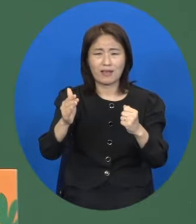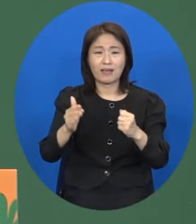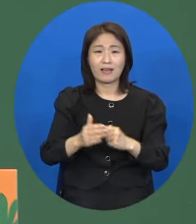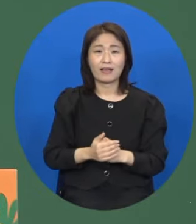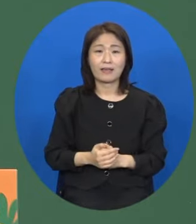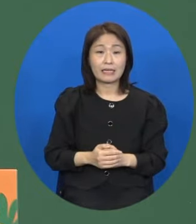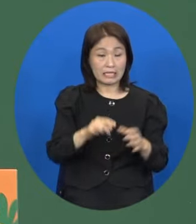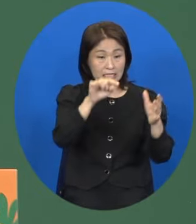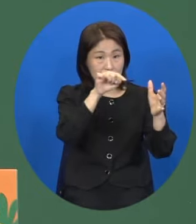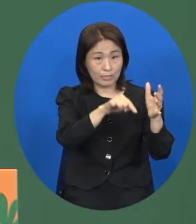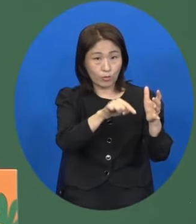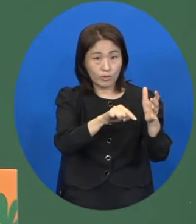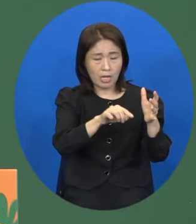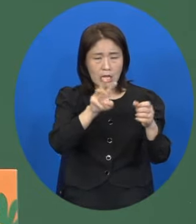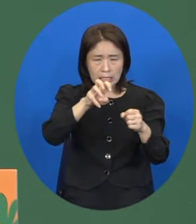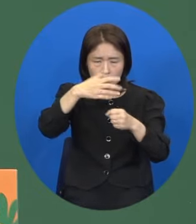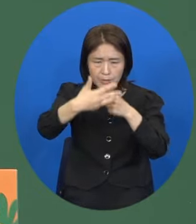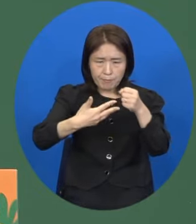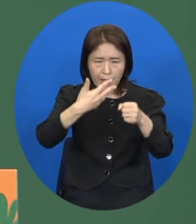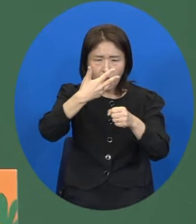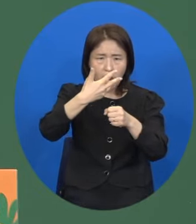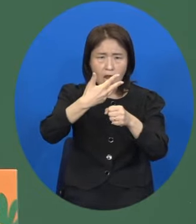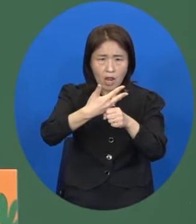그곳에 38년 된